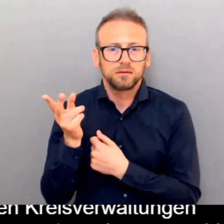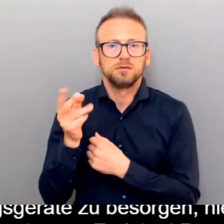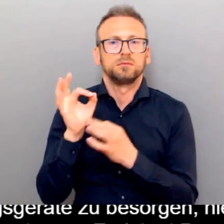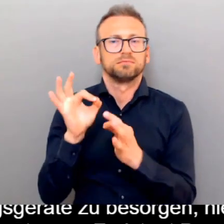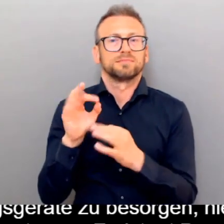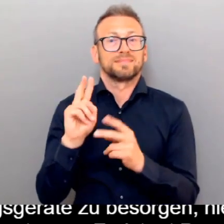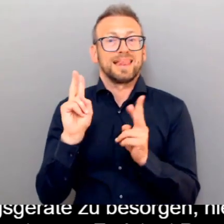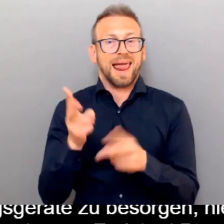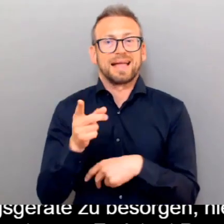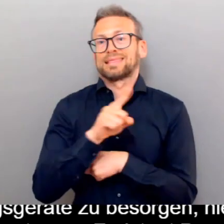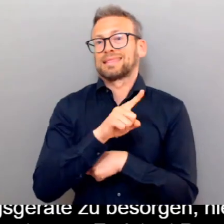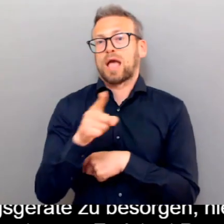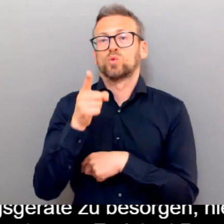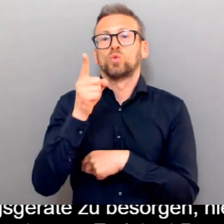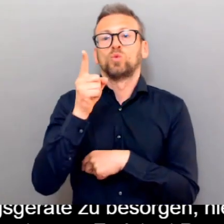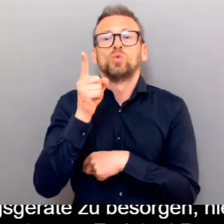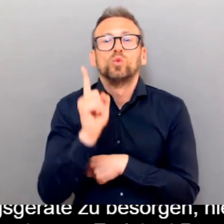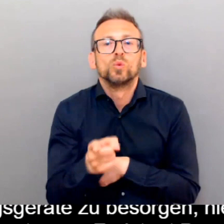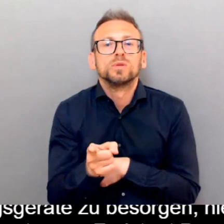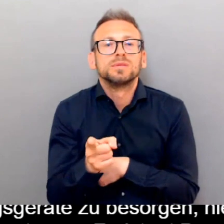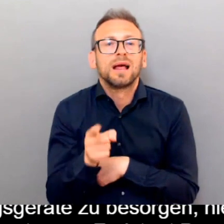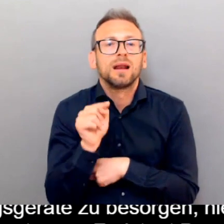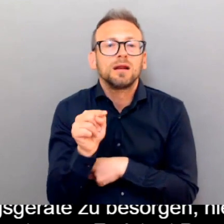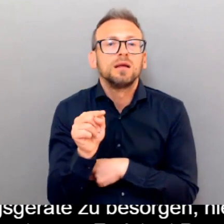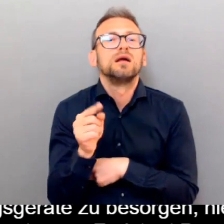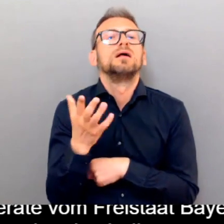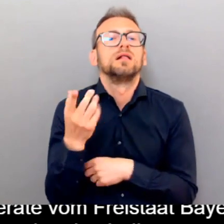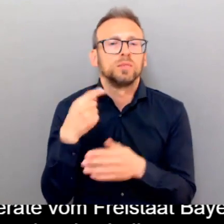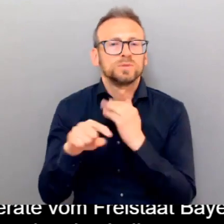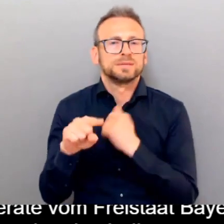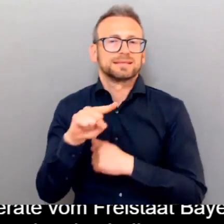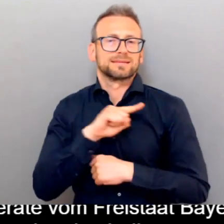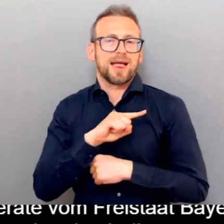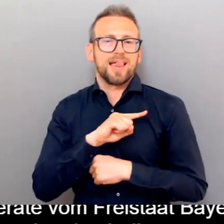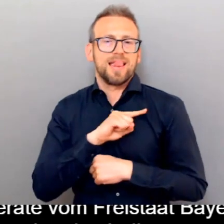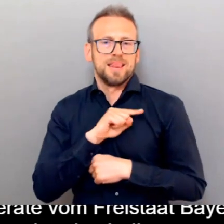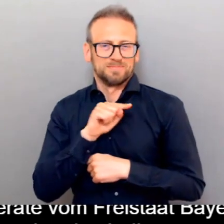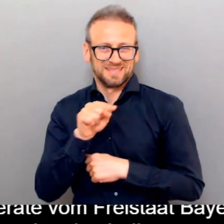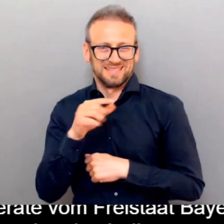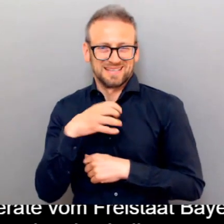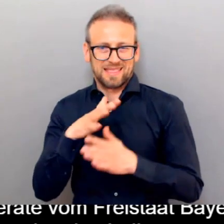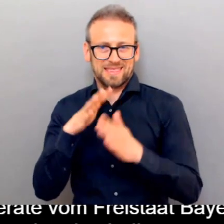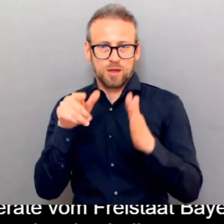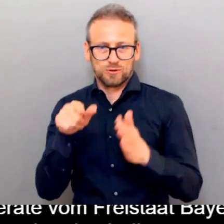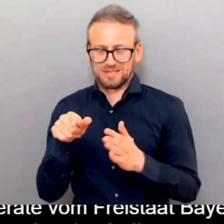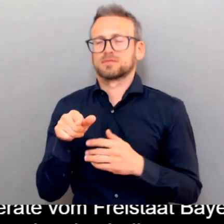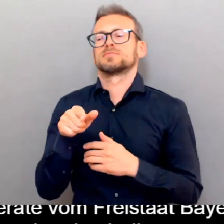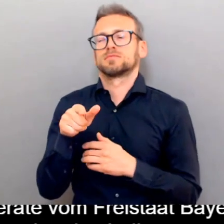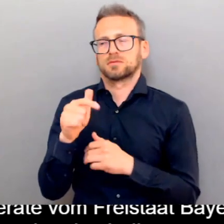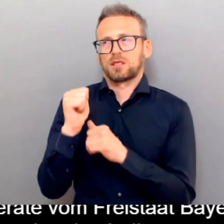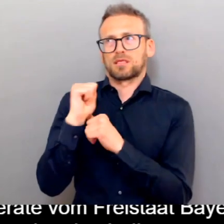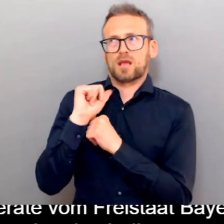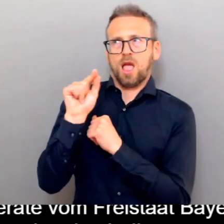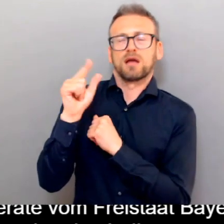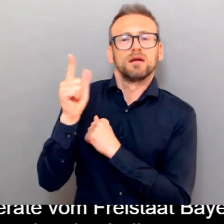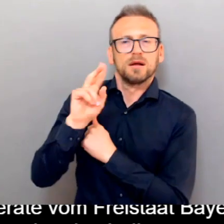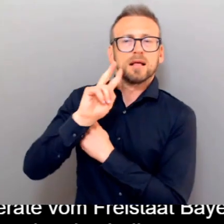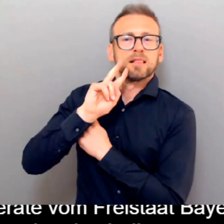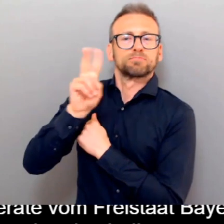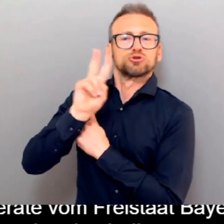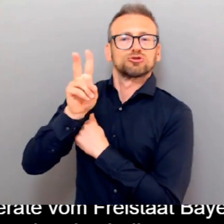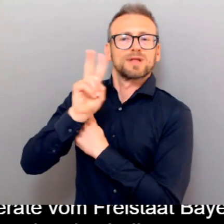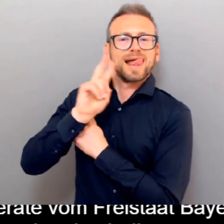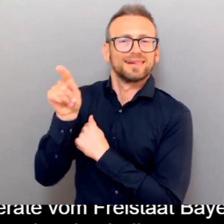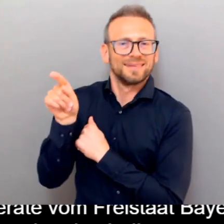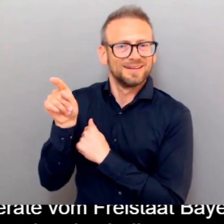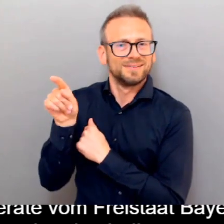den Kosten her als Freistaat mit übernommen haben. Und hier ist eben auch, 111 Beatmungsgeräte an 11 Krankenhäusern